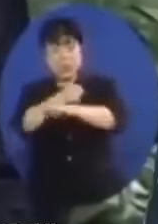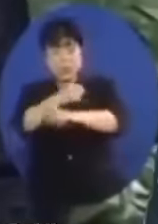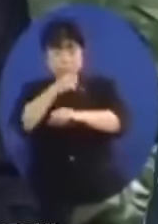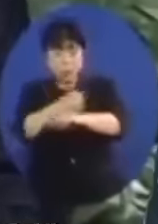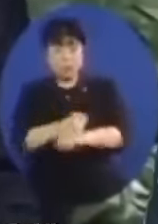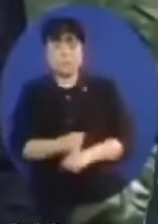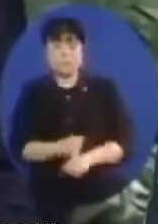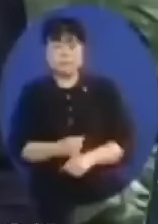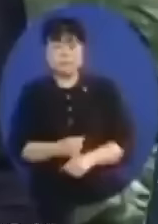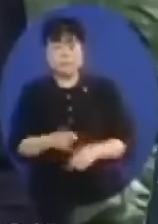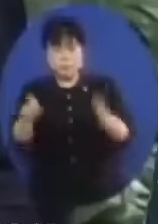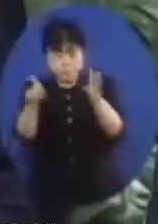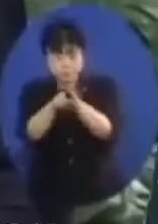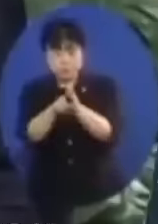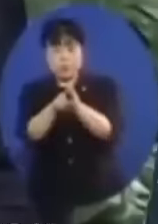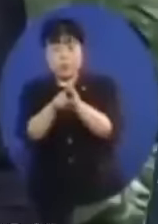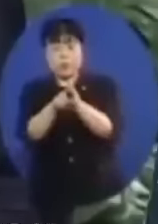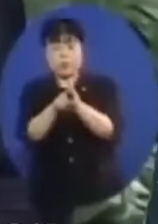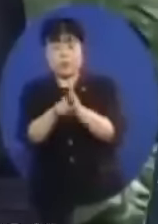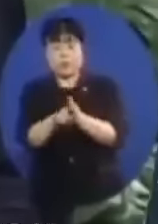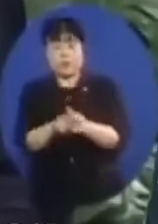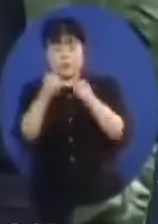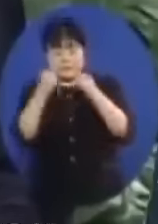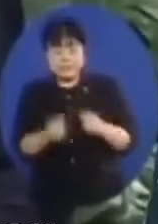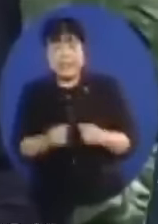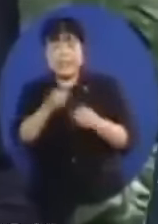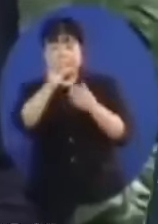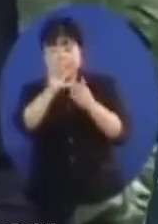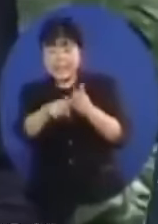시인하고 믿음으로 살면